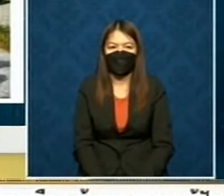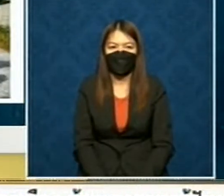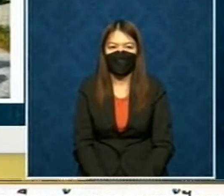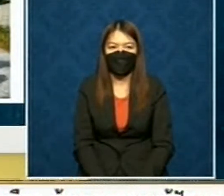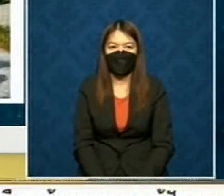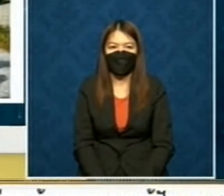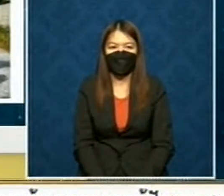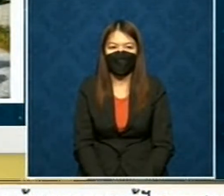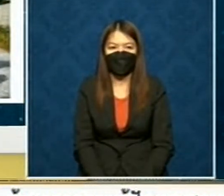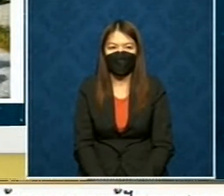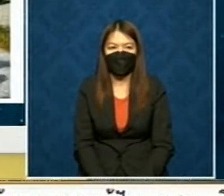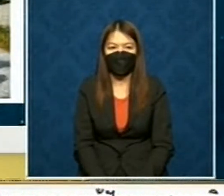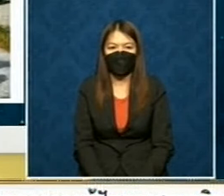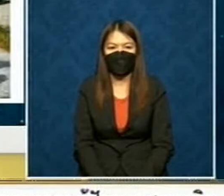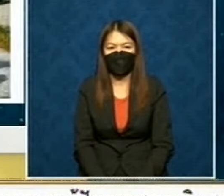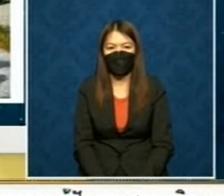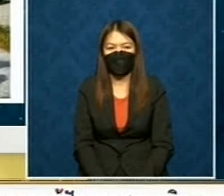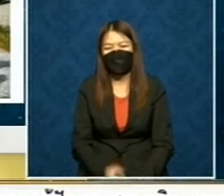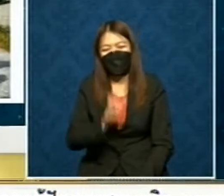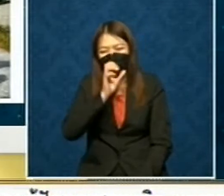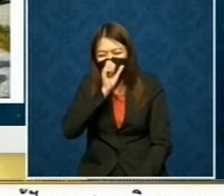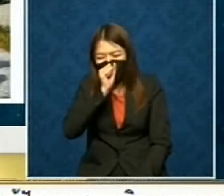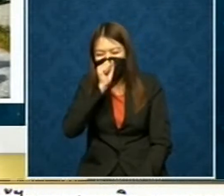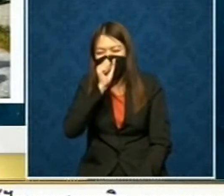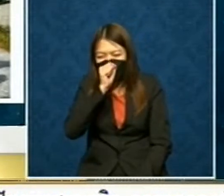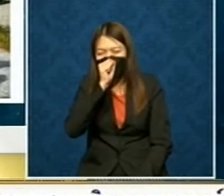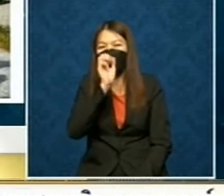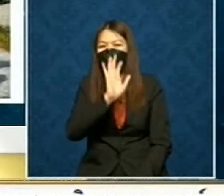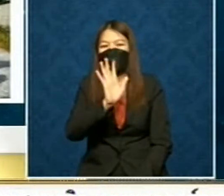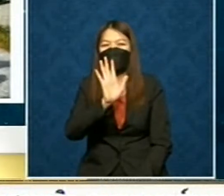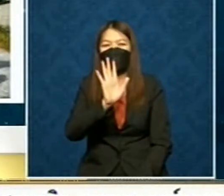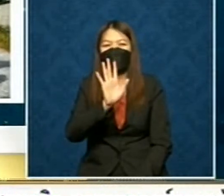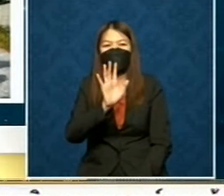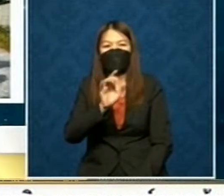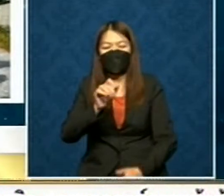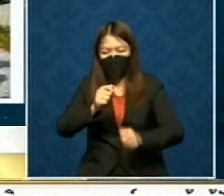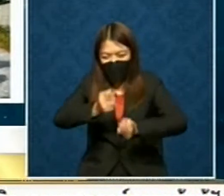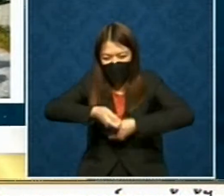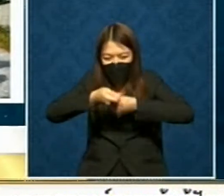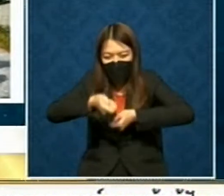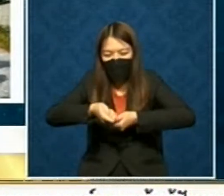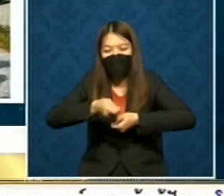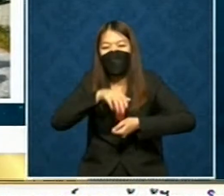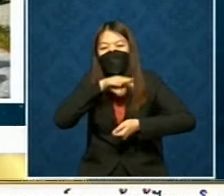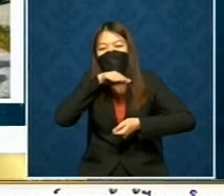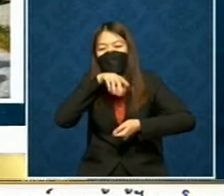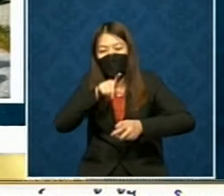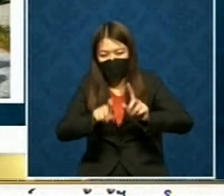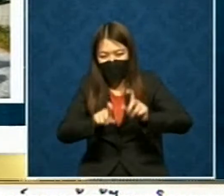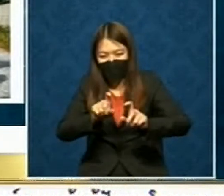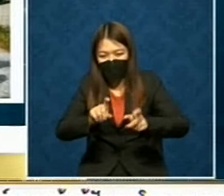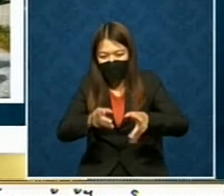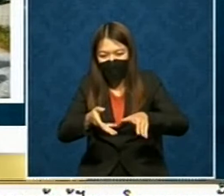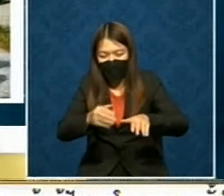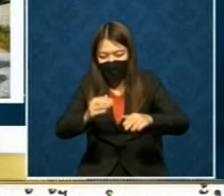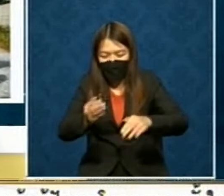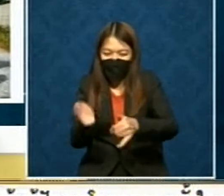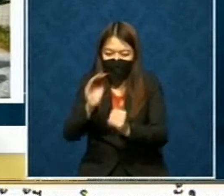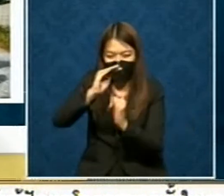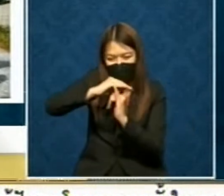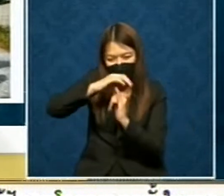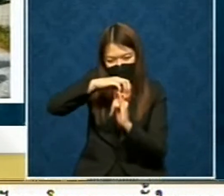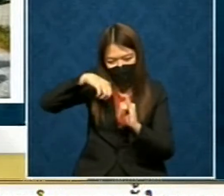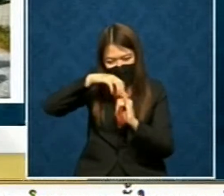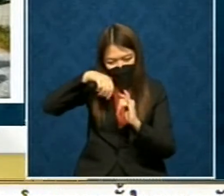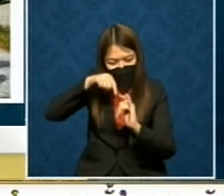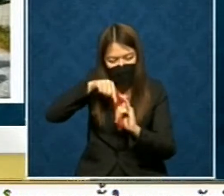ครบ ว่เราจะสามารถหมกเบ็ข้อมลอยนได้ผมไปขุดสากหมูทจัหดนาครประถมไปกัสอสองมนตนะครับที่นาคประถม